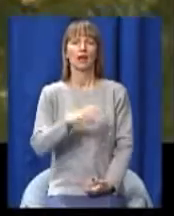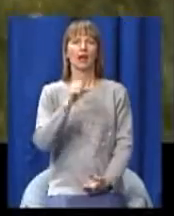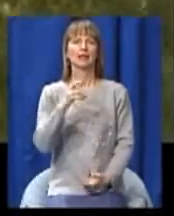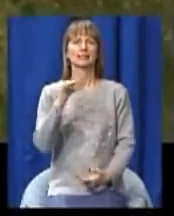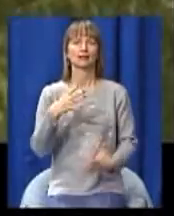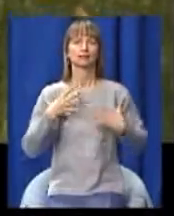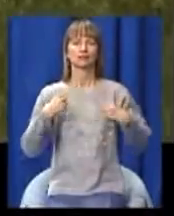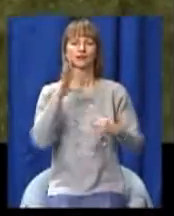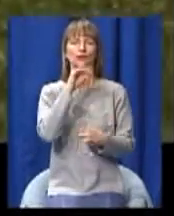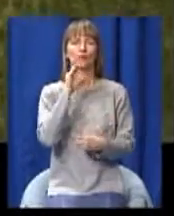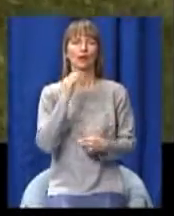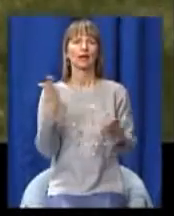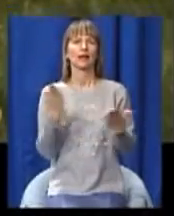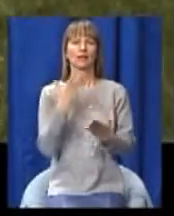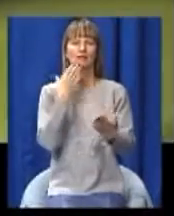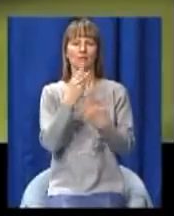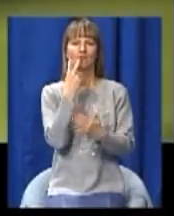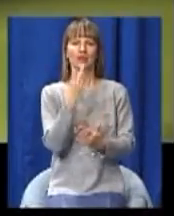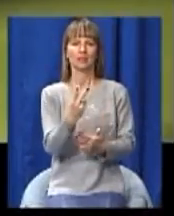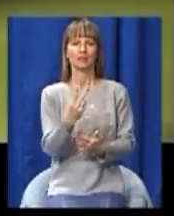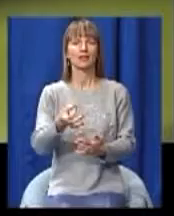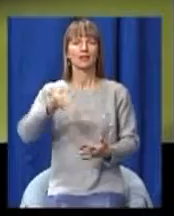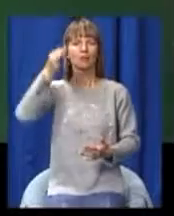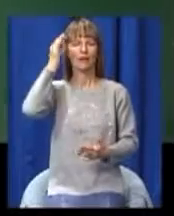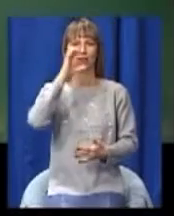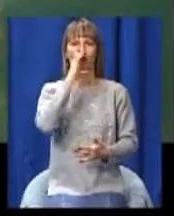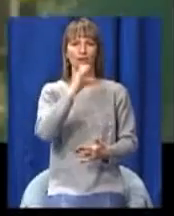Хаски – пухнастий песик, який своїм виглядом